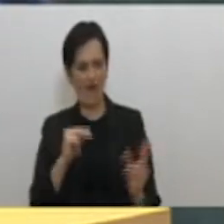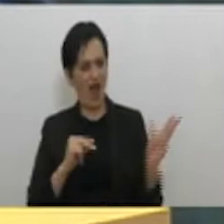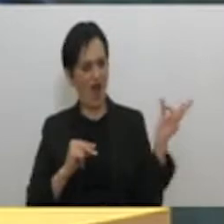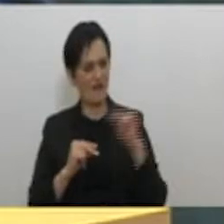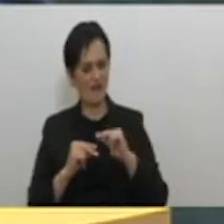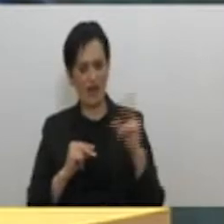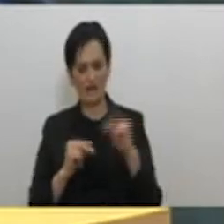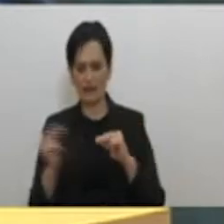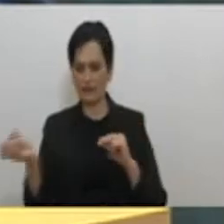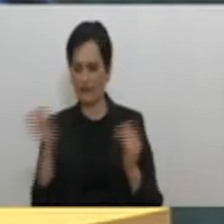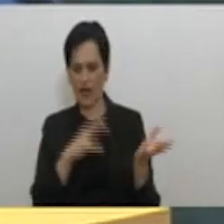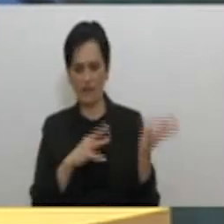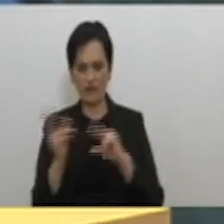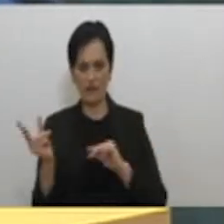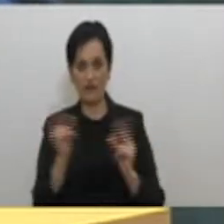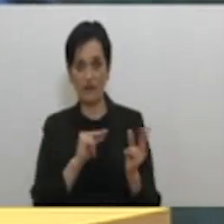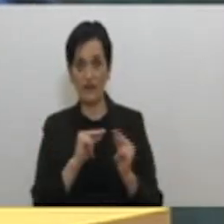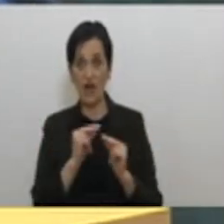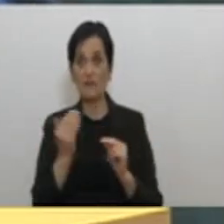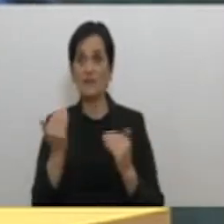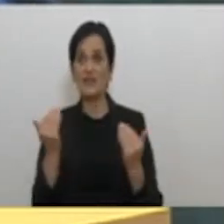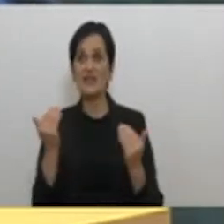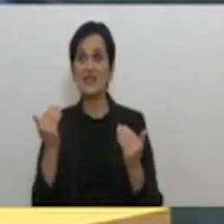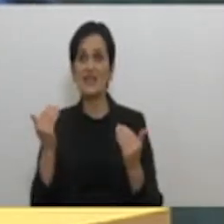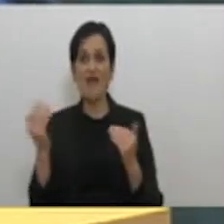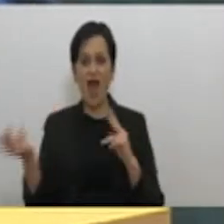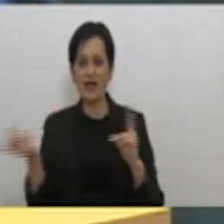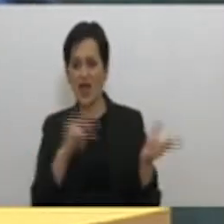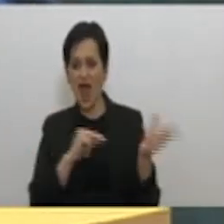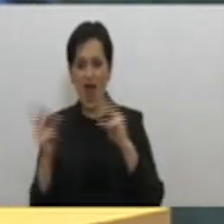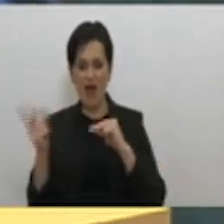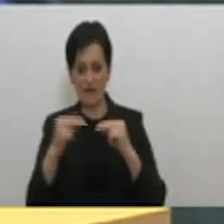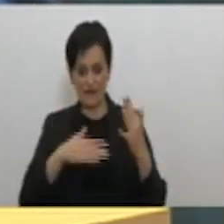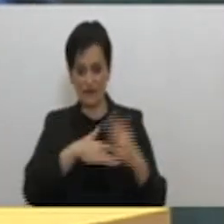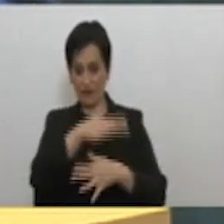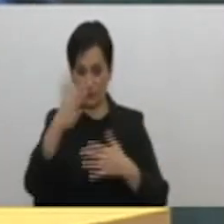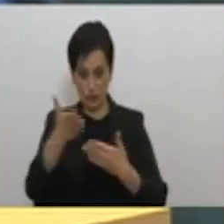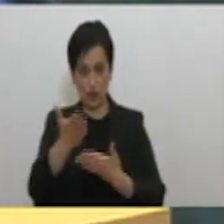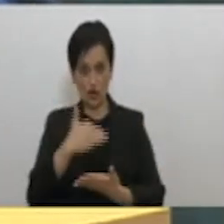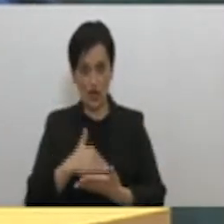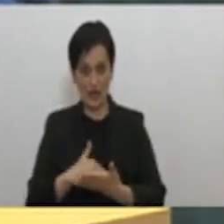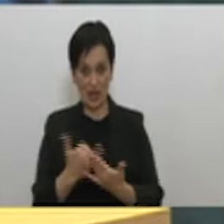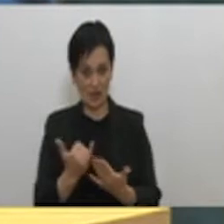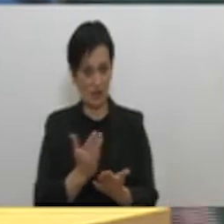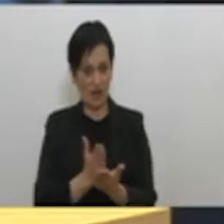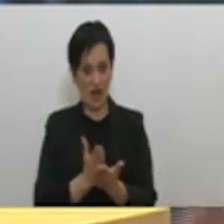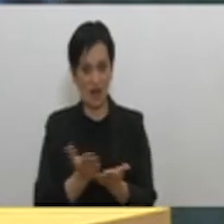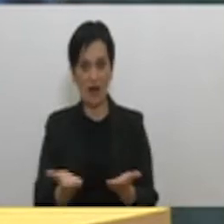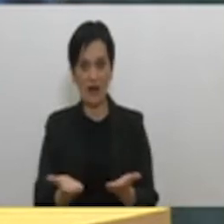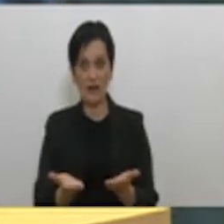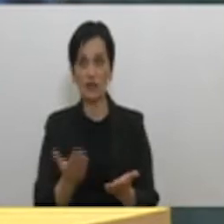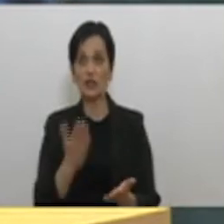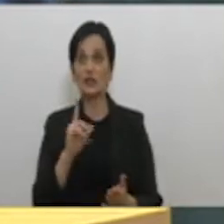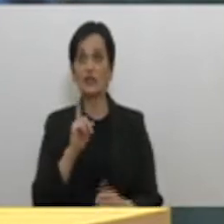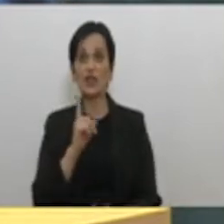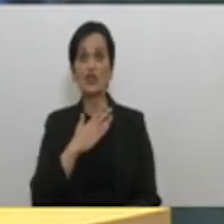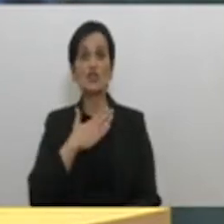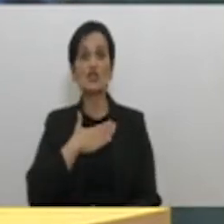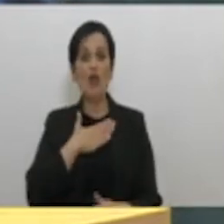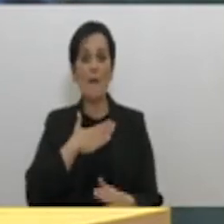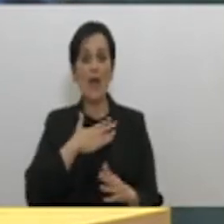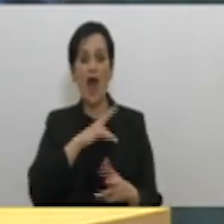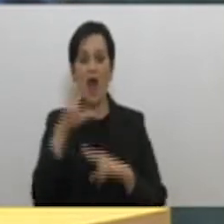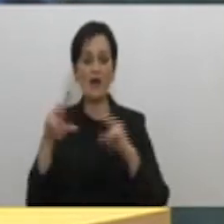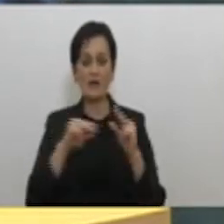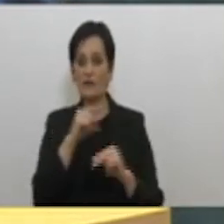იქედან აქეთ, ამ თქვენი კოჰაბიტაციის შედეგია ეს რაც არის აქ. არა, ჩემი კოჰაბიტაციის არ არის აქ და მაგის